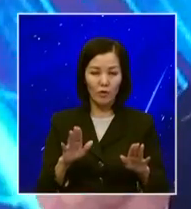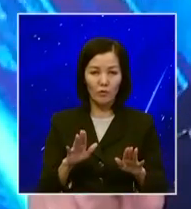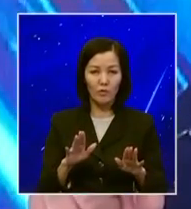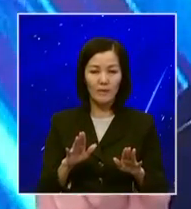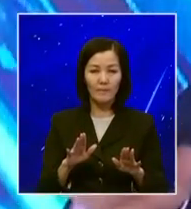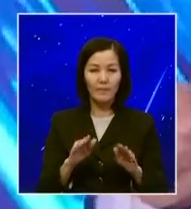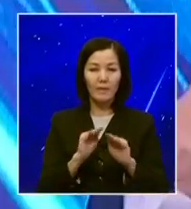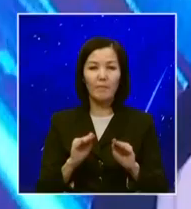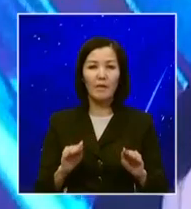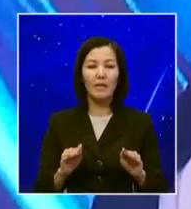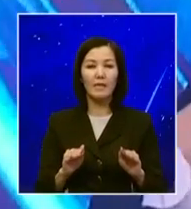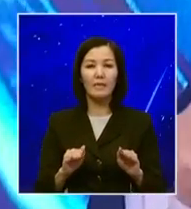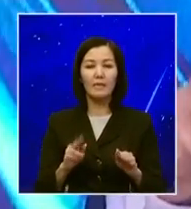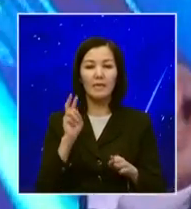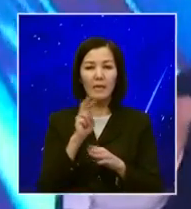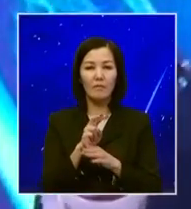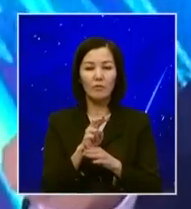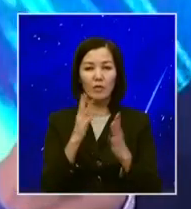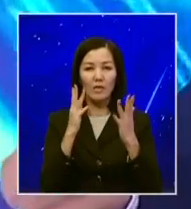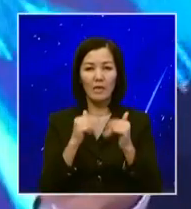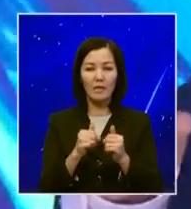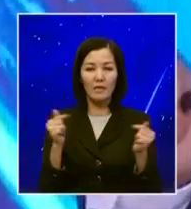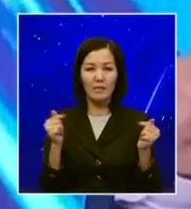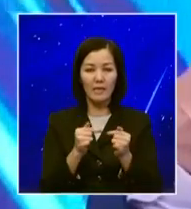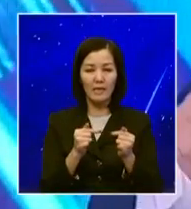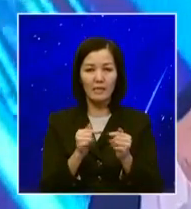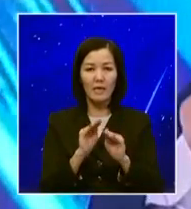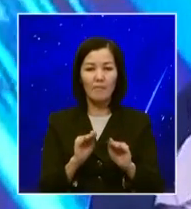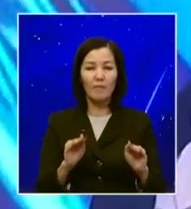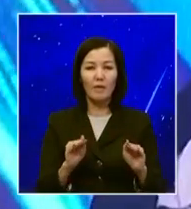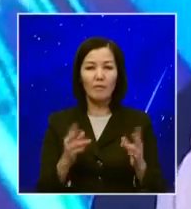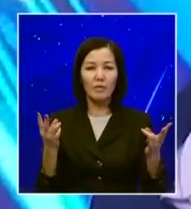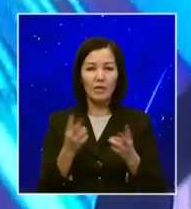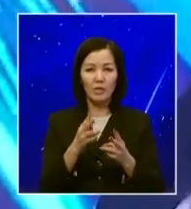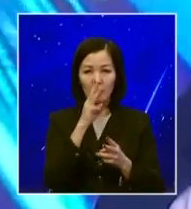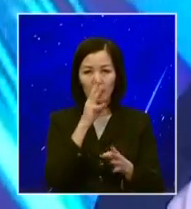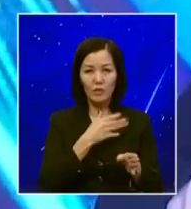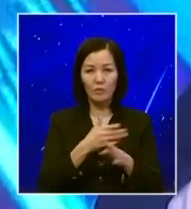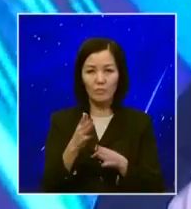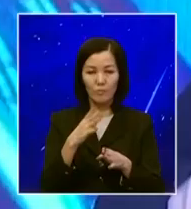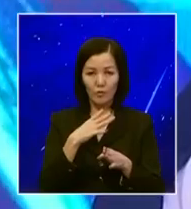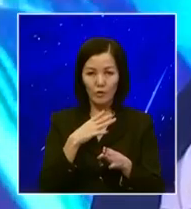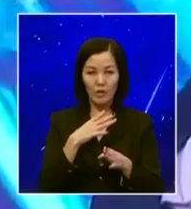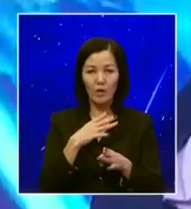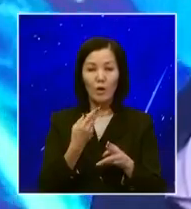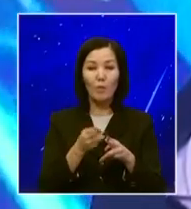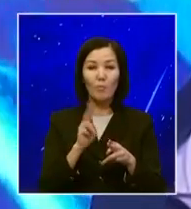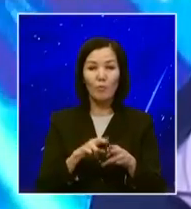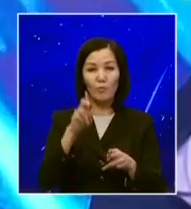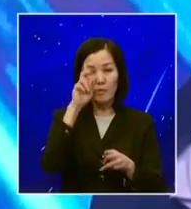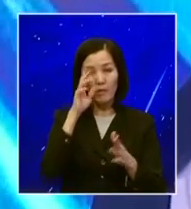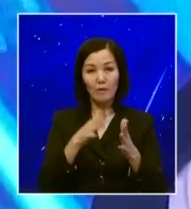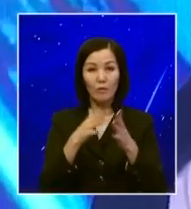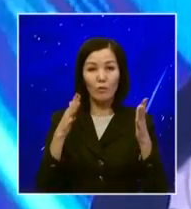жаңағы балалардың, келіп жүрген балалардың санына сәйкес, сол балабақшалар тиісті қаржыны алып отырды. Бұл мемлекеттің өте